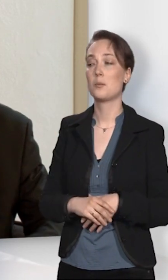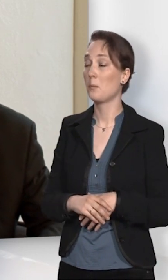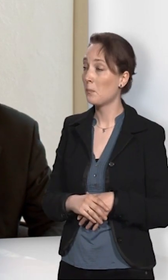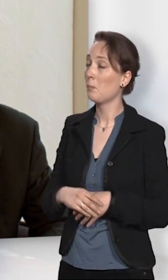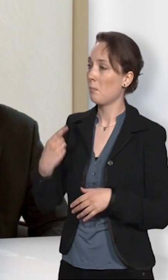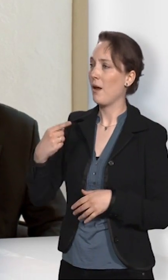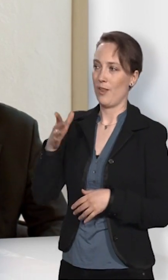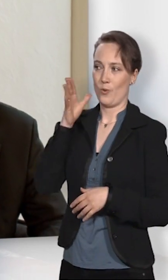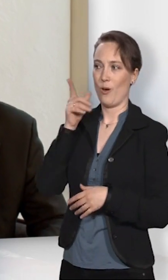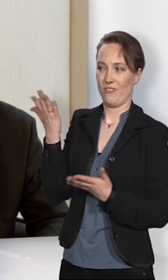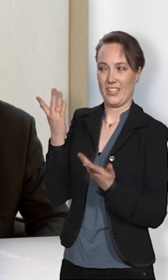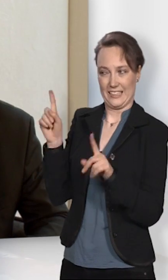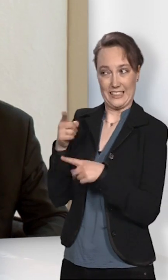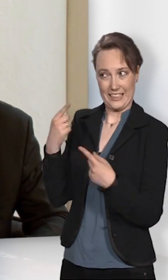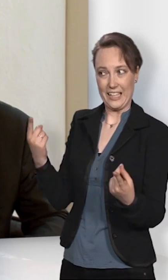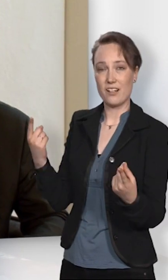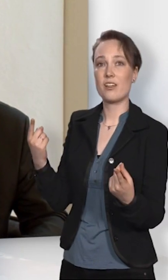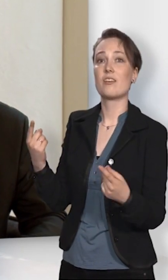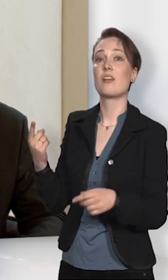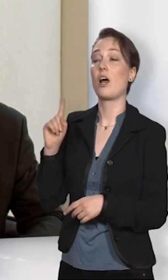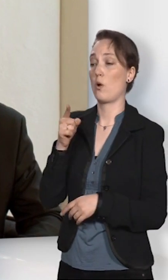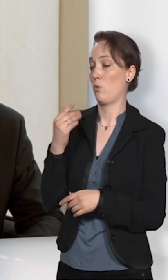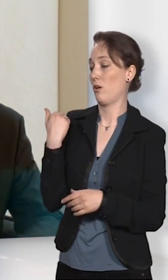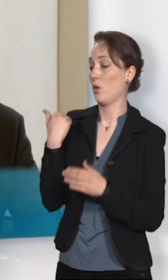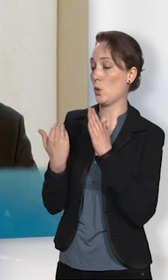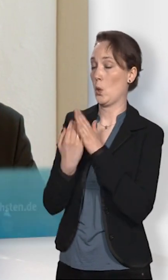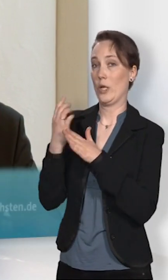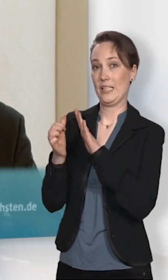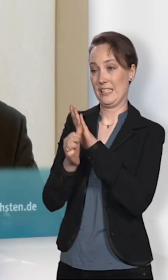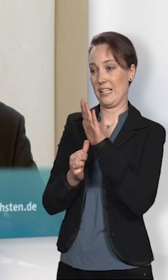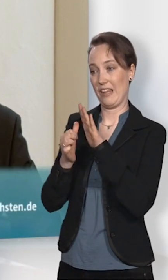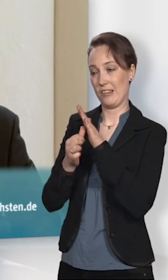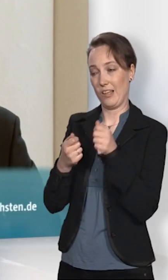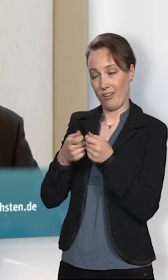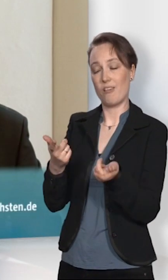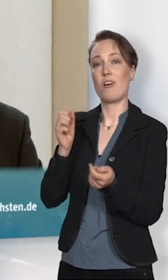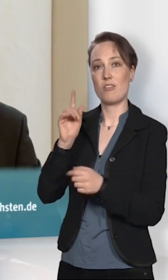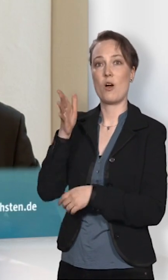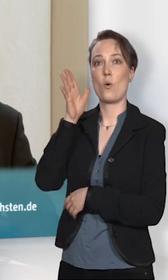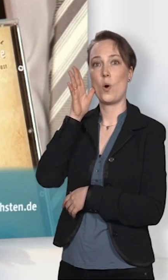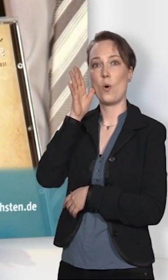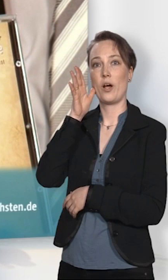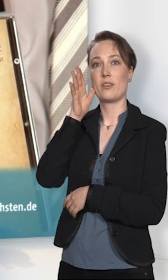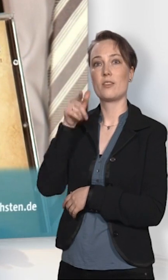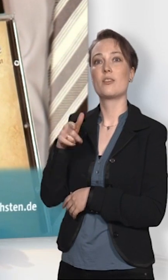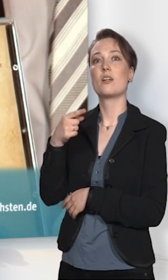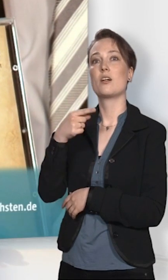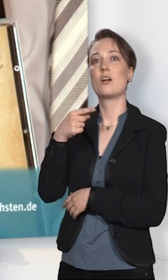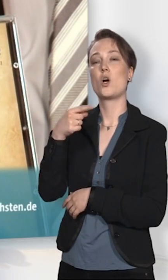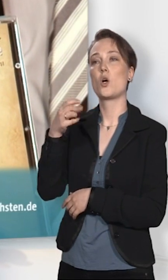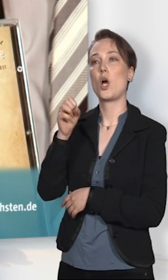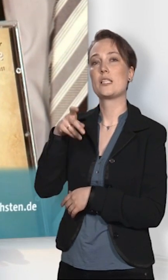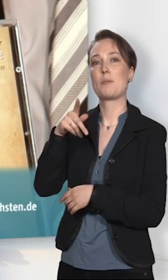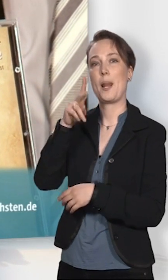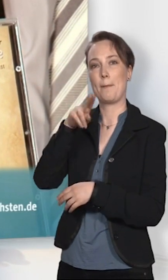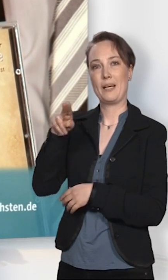was Sie singen, kann man auf einer Ihrer neuesten CDs hören, nämlich einer Gospelmesse. Von der haben wir übrigens